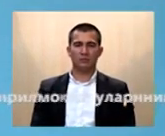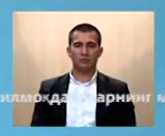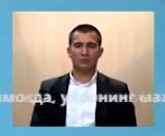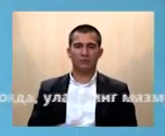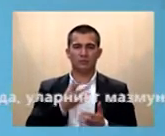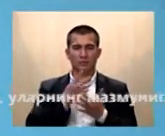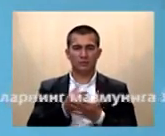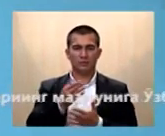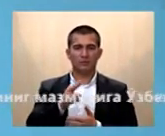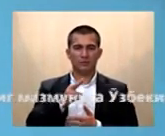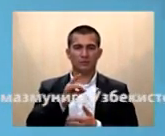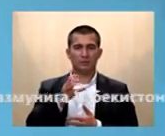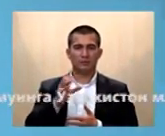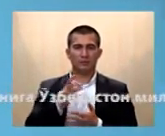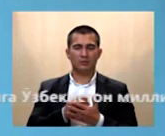press holatida